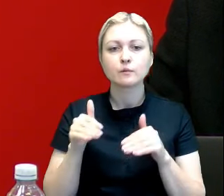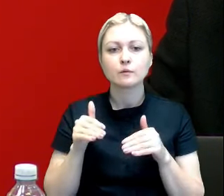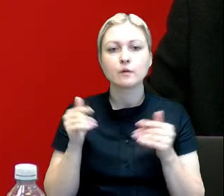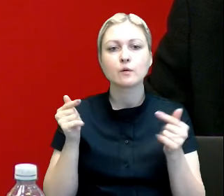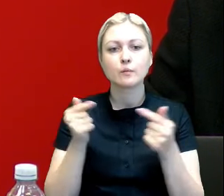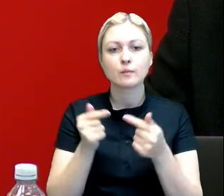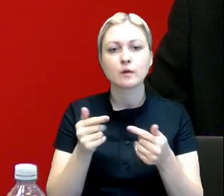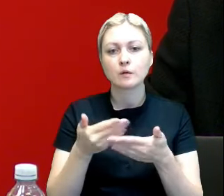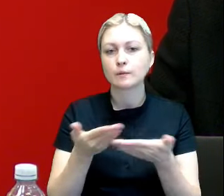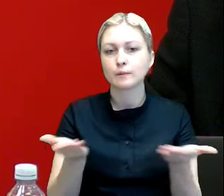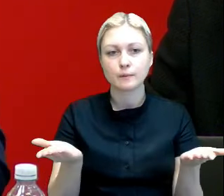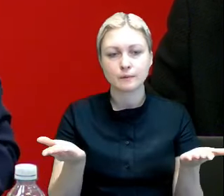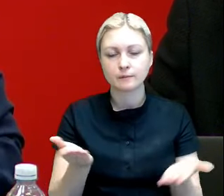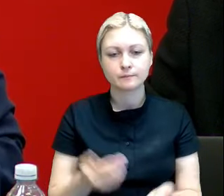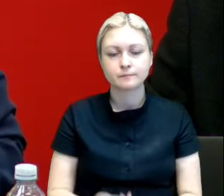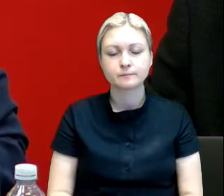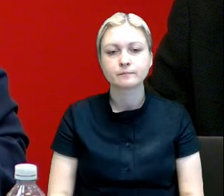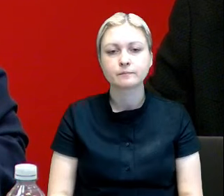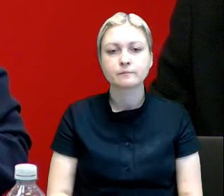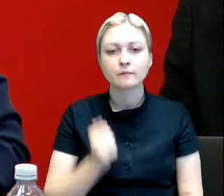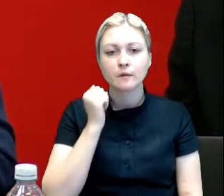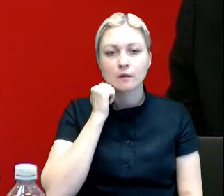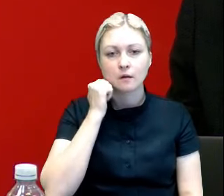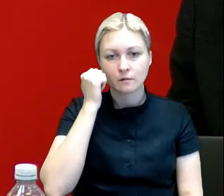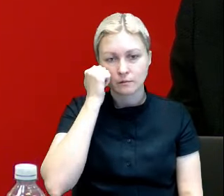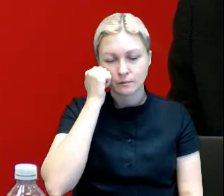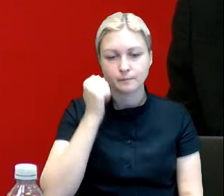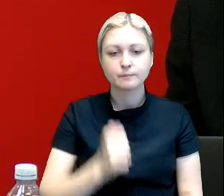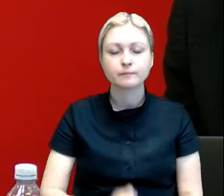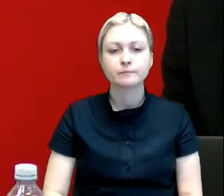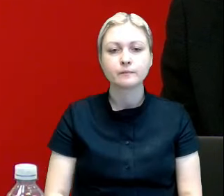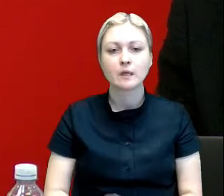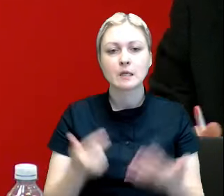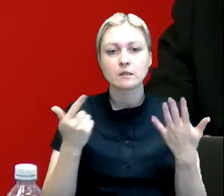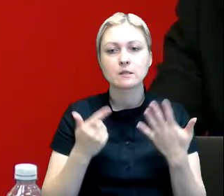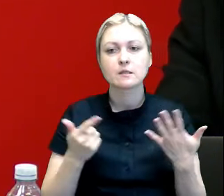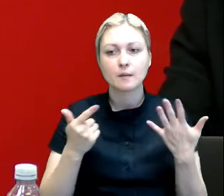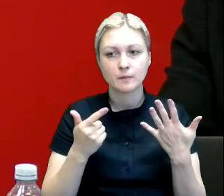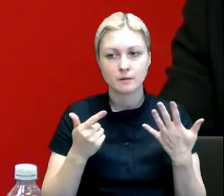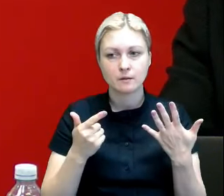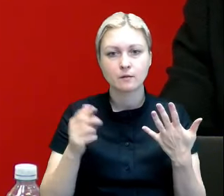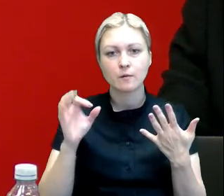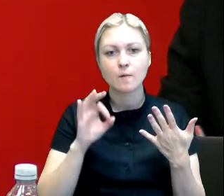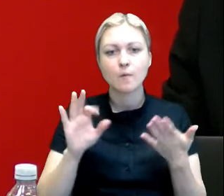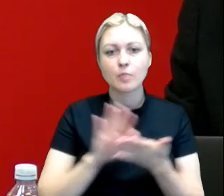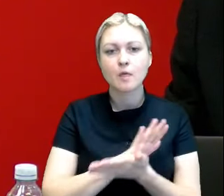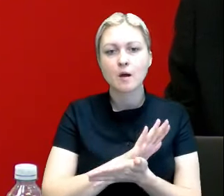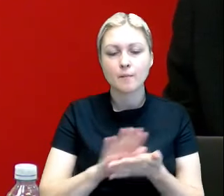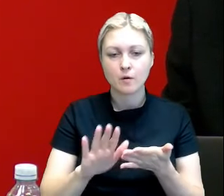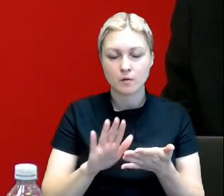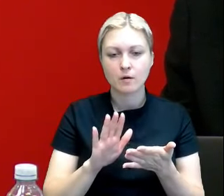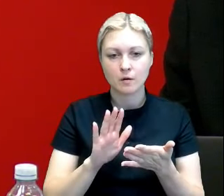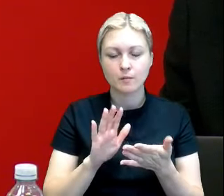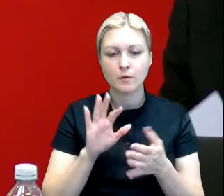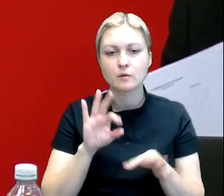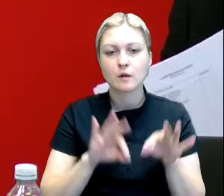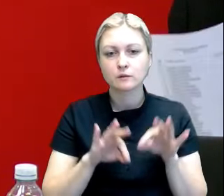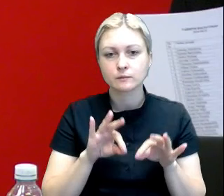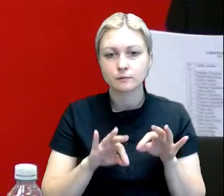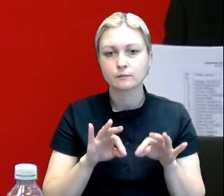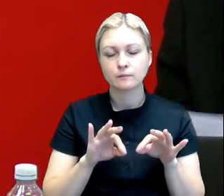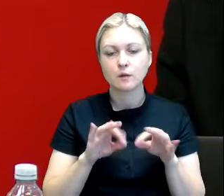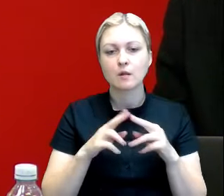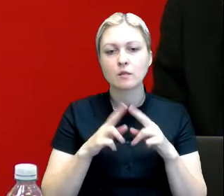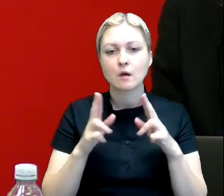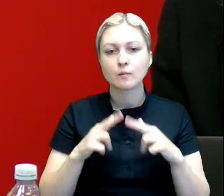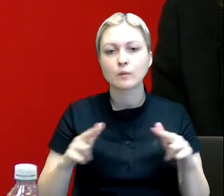nėra ačiū labai klausimui pritarta septintas klausimas dėl nemokamo važiavimo klaipėdos miesto viešojo transporto tarptautinių